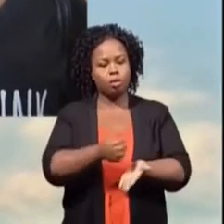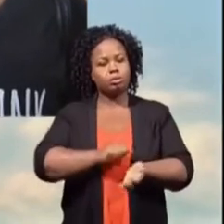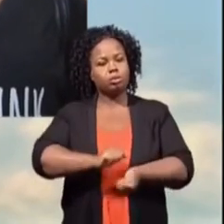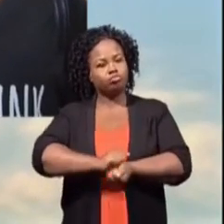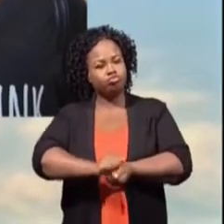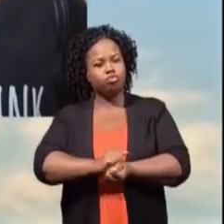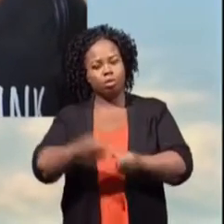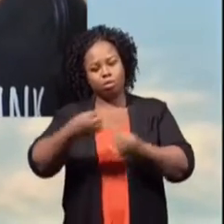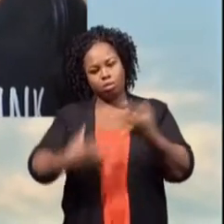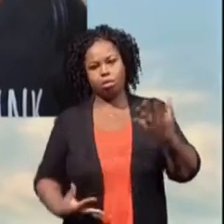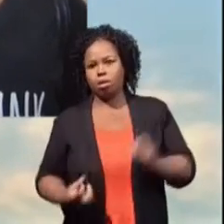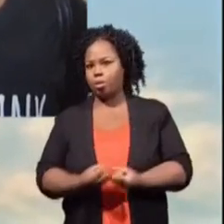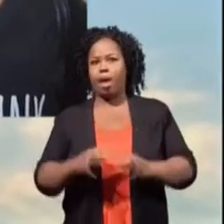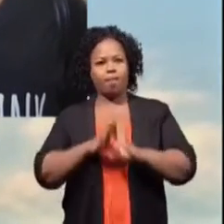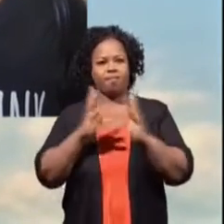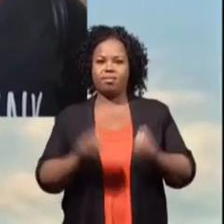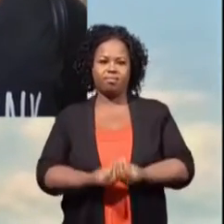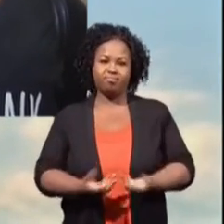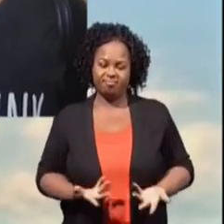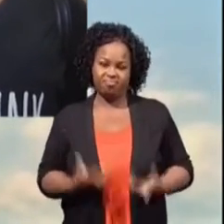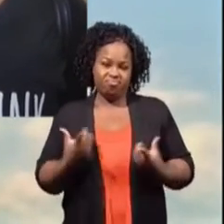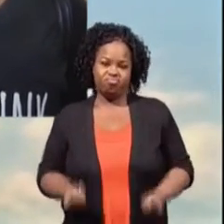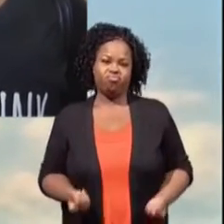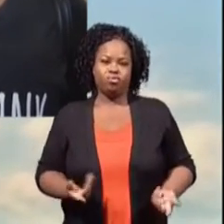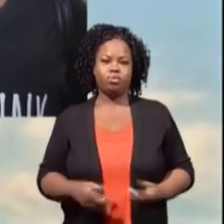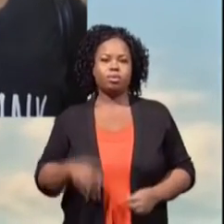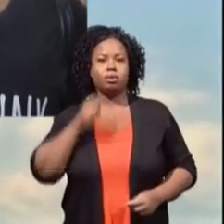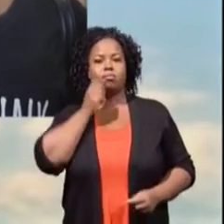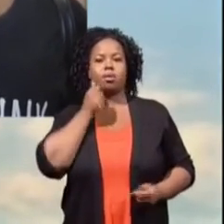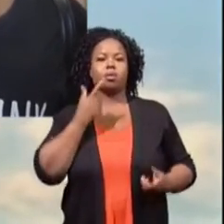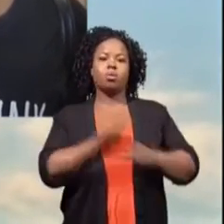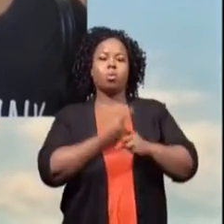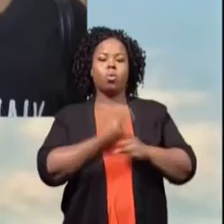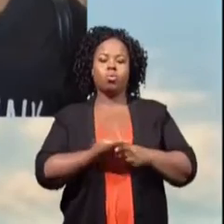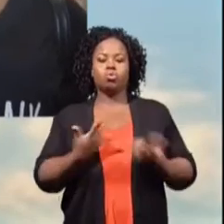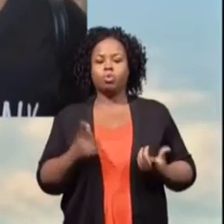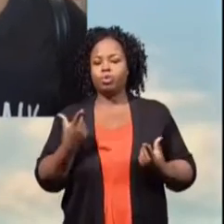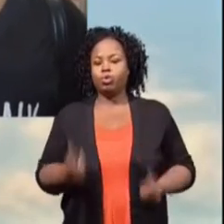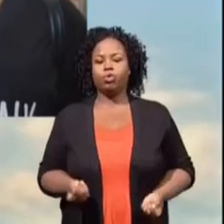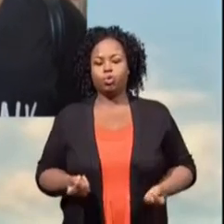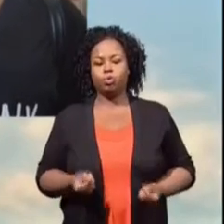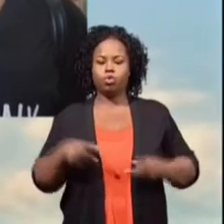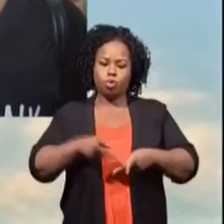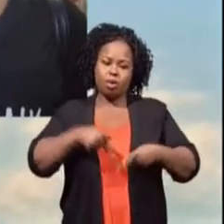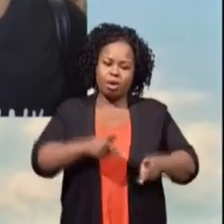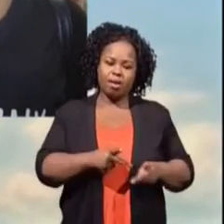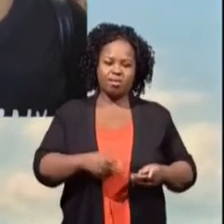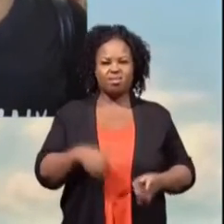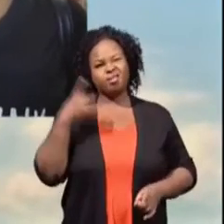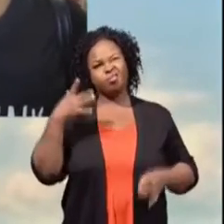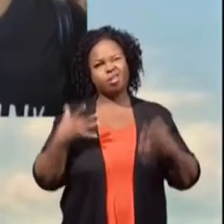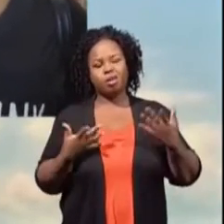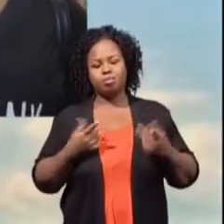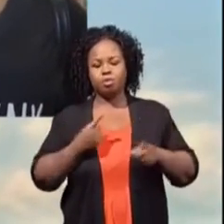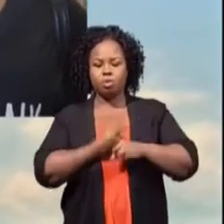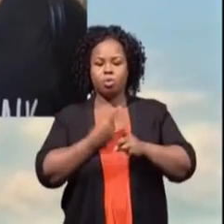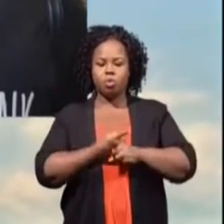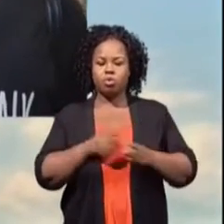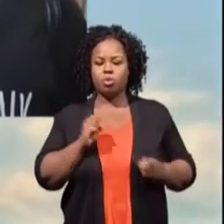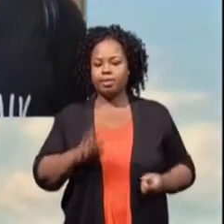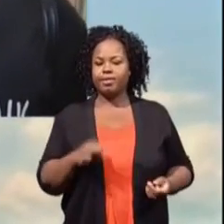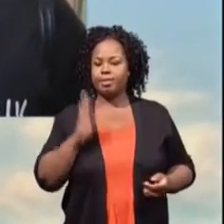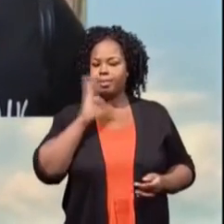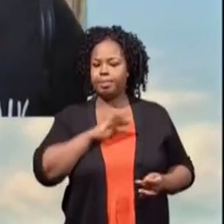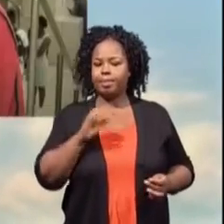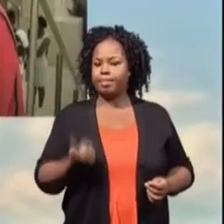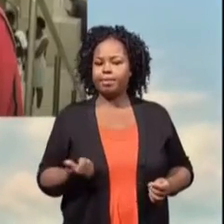do the dishes, the laundry, they have to do basically almost everything. And then bontate in tshwetsa ba yetse ke garden sometimes